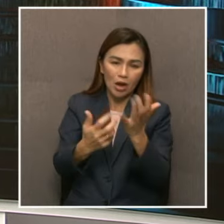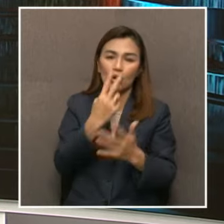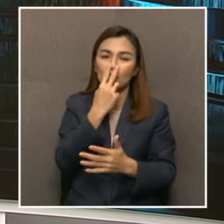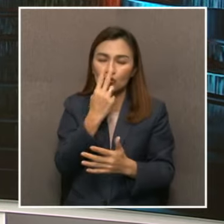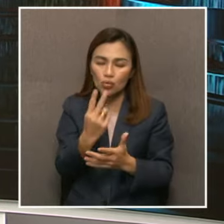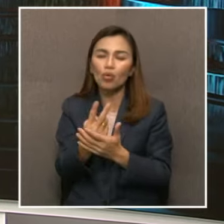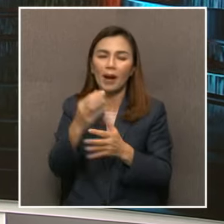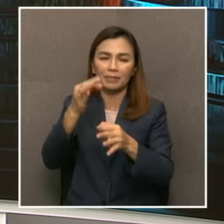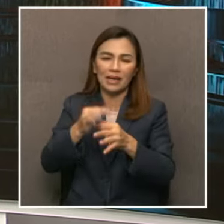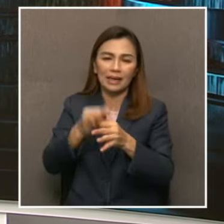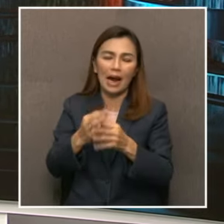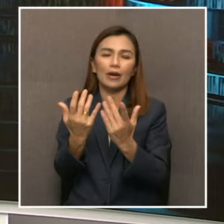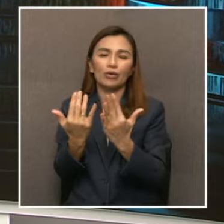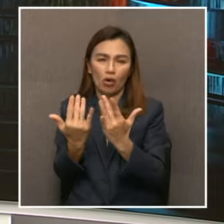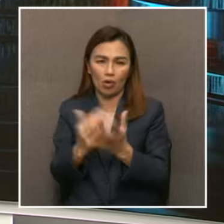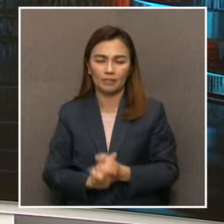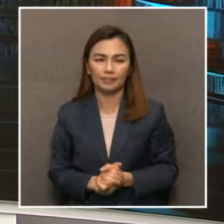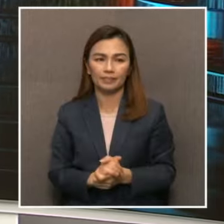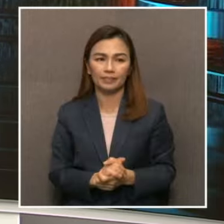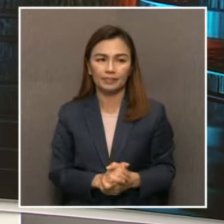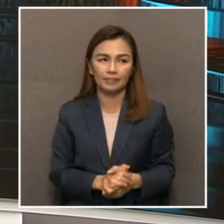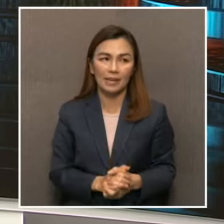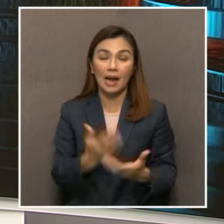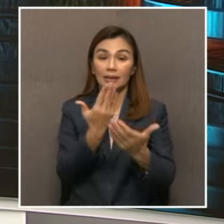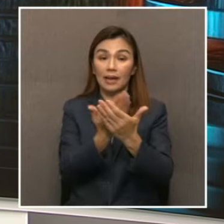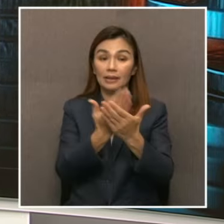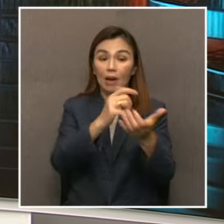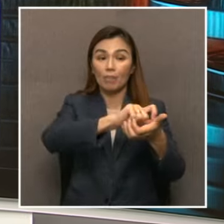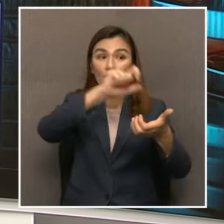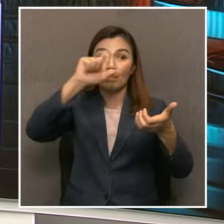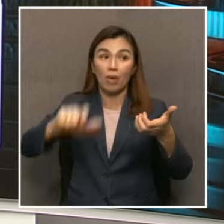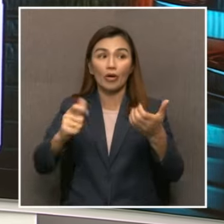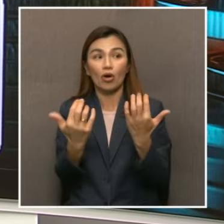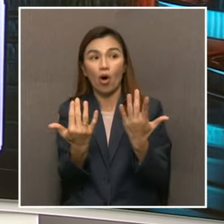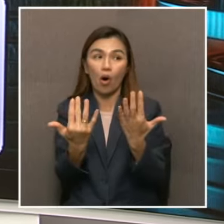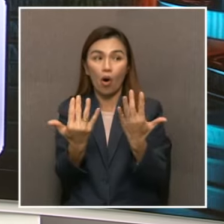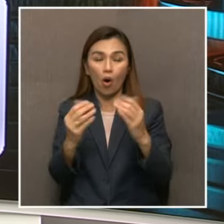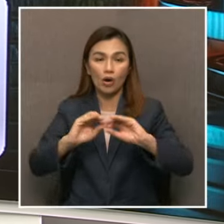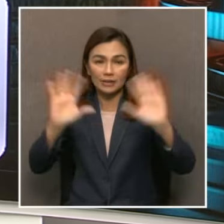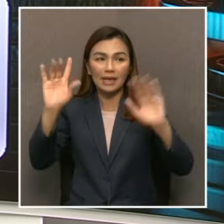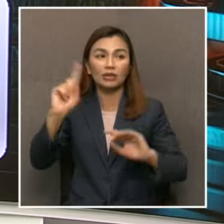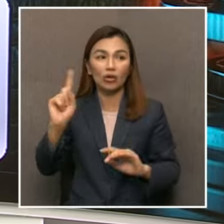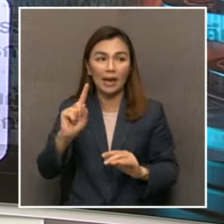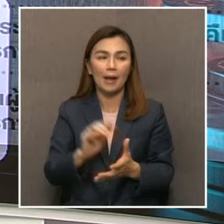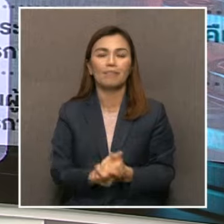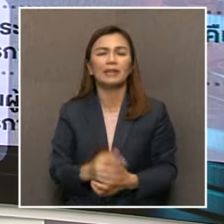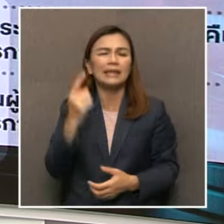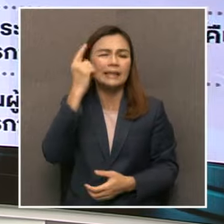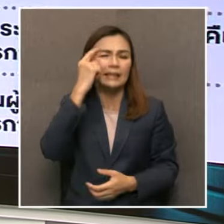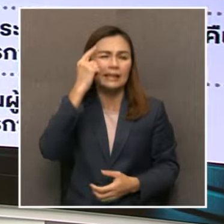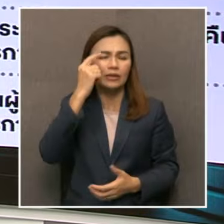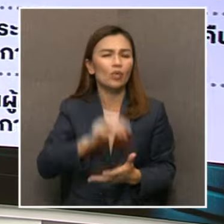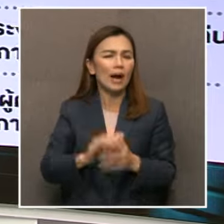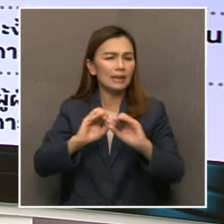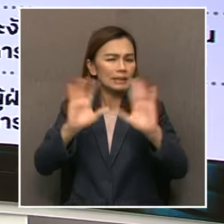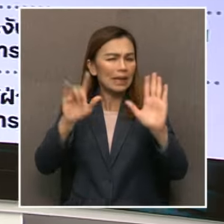เองครับนี่ก็เป็นเรื่องของ Digital Wallet นะครับที่หลายคนกำลังรอคอยความชัดเจนกันอยู่นะครับซึ่งคาดว่าความชัดเจนน่าจะมี